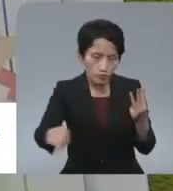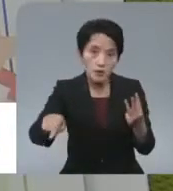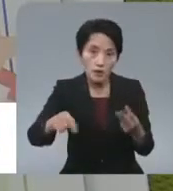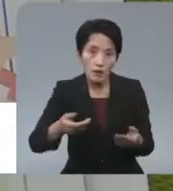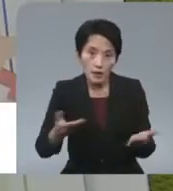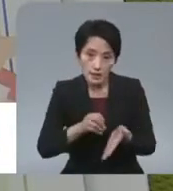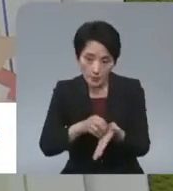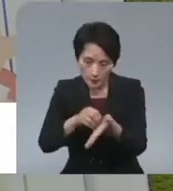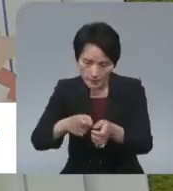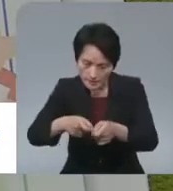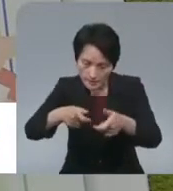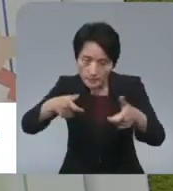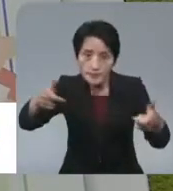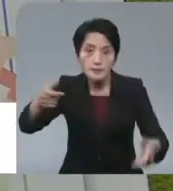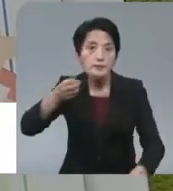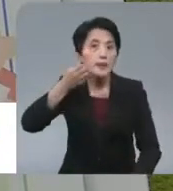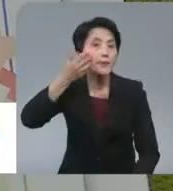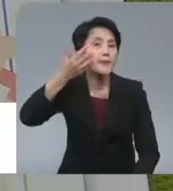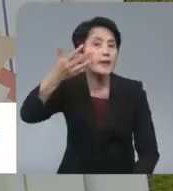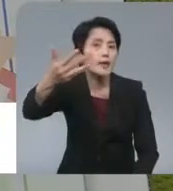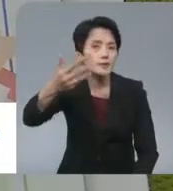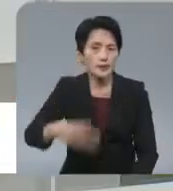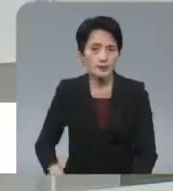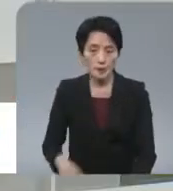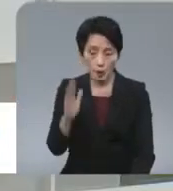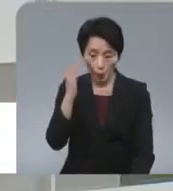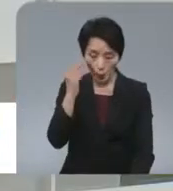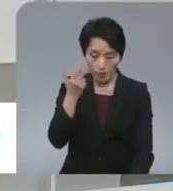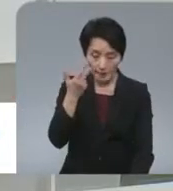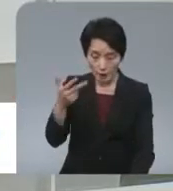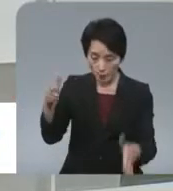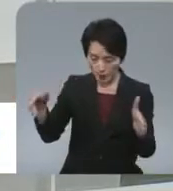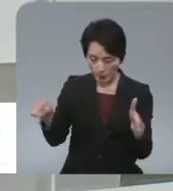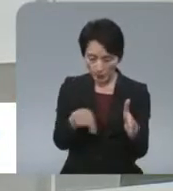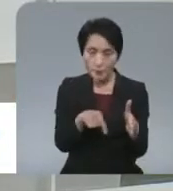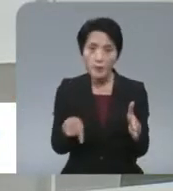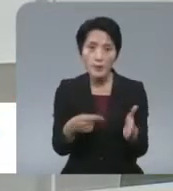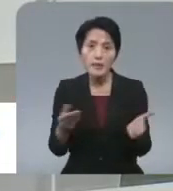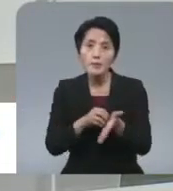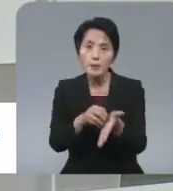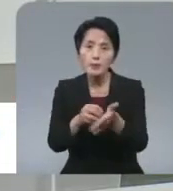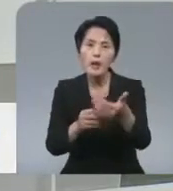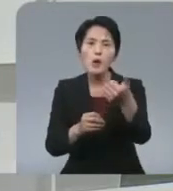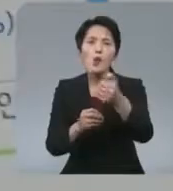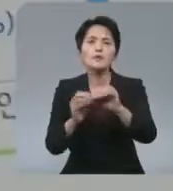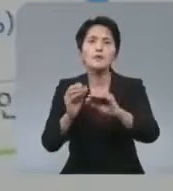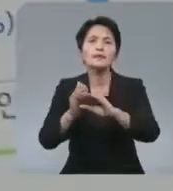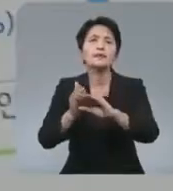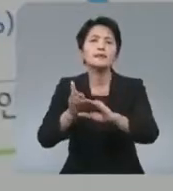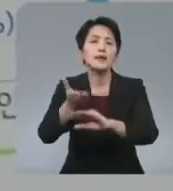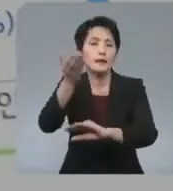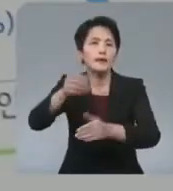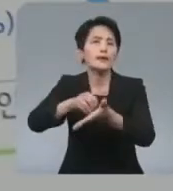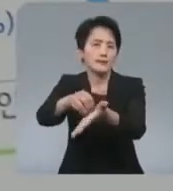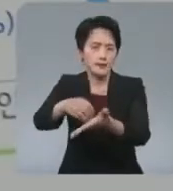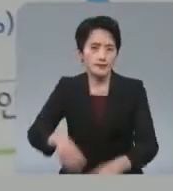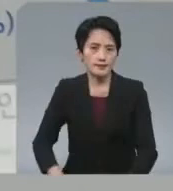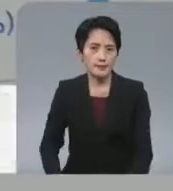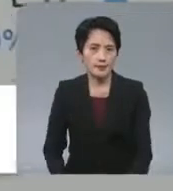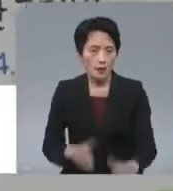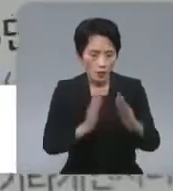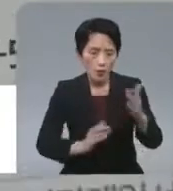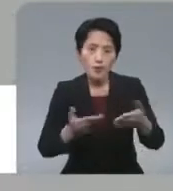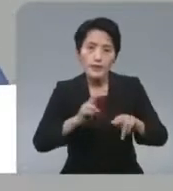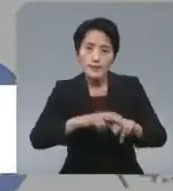in ihren zwanzigern wurde eine erholung auf dem arbeitsmarkt beobachtet nach angaben des statistikamtes am mittwoch